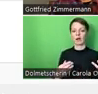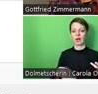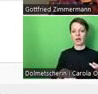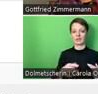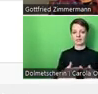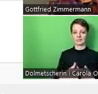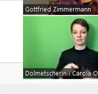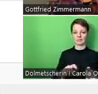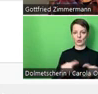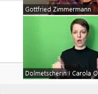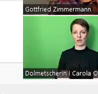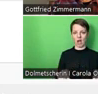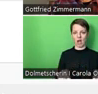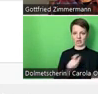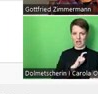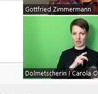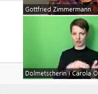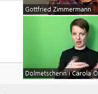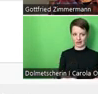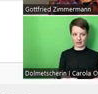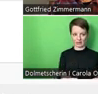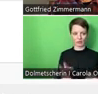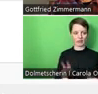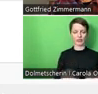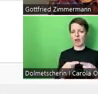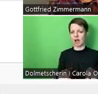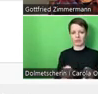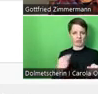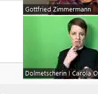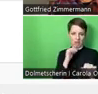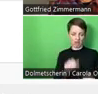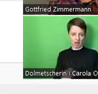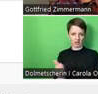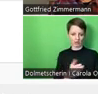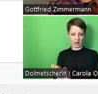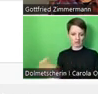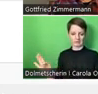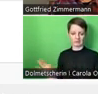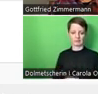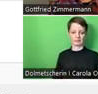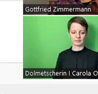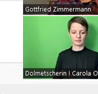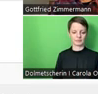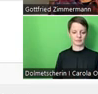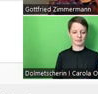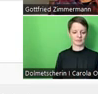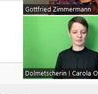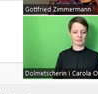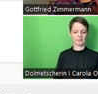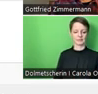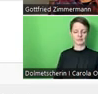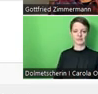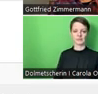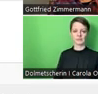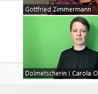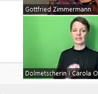praktisch eigenständig oder verschiedene andere Sachen. Also wichtig ist hier, dieses Element ist jetzt